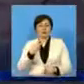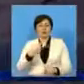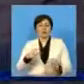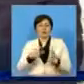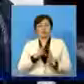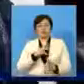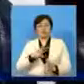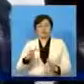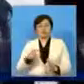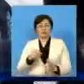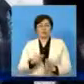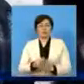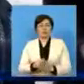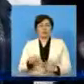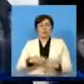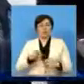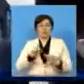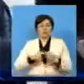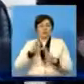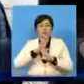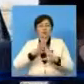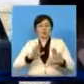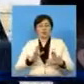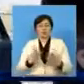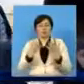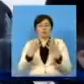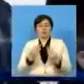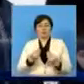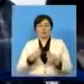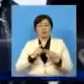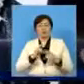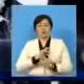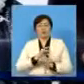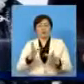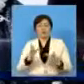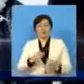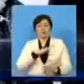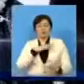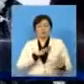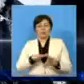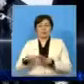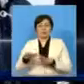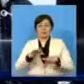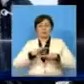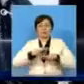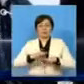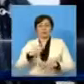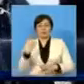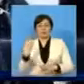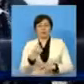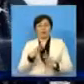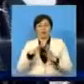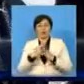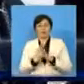теңге құтырады. Осындай үлкен тәуелсіздік мерекесінде сан түрлі шаралар өтіп жатты, жаңа өзіңіз айттыңыз. Соның бірі біздің ауылымызға көптен